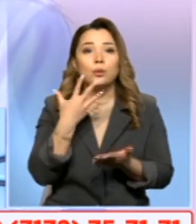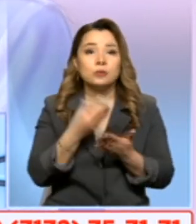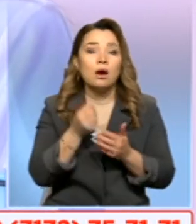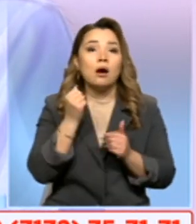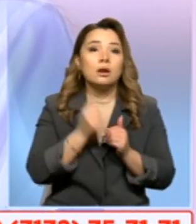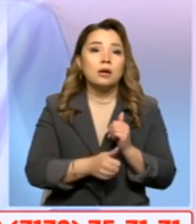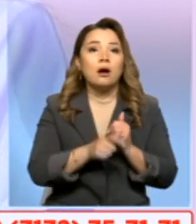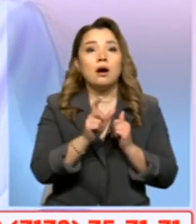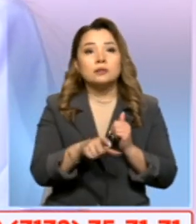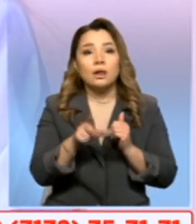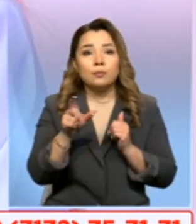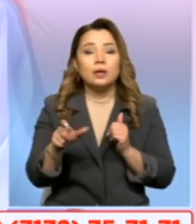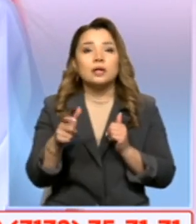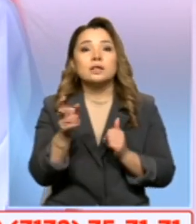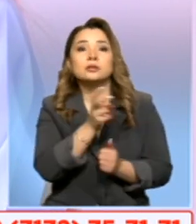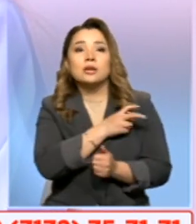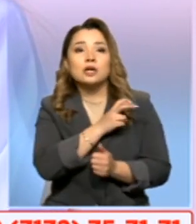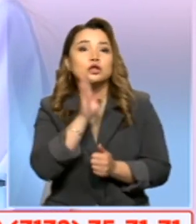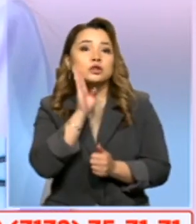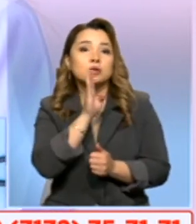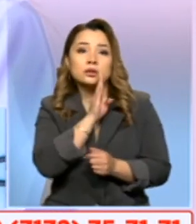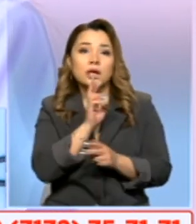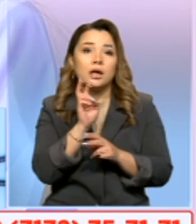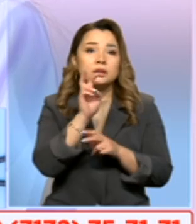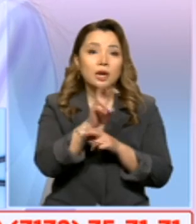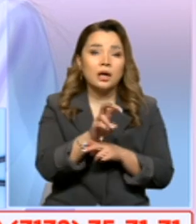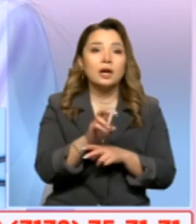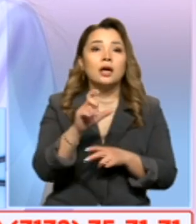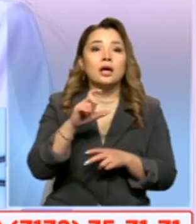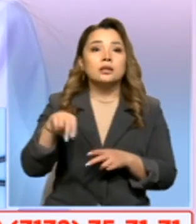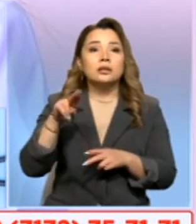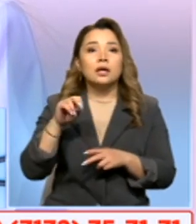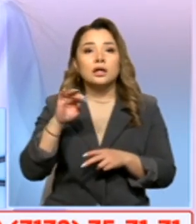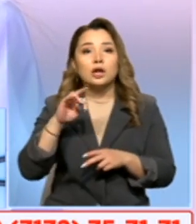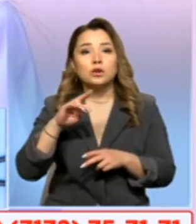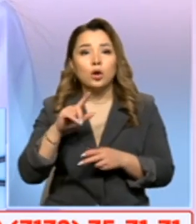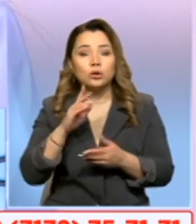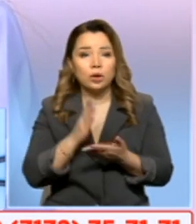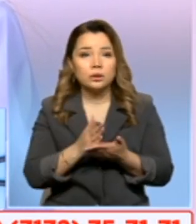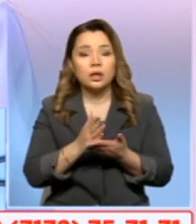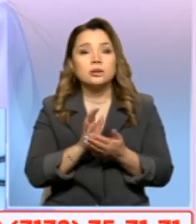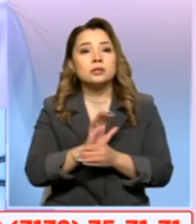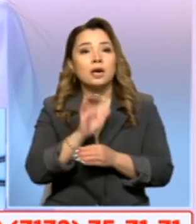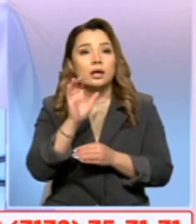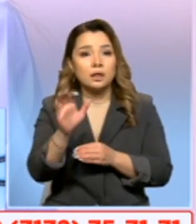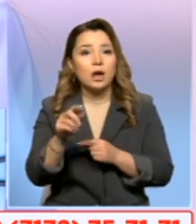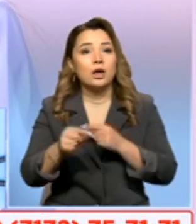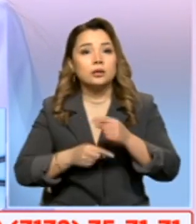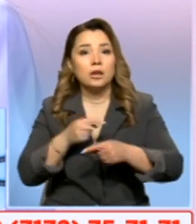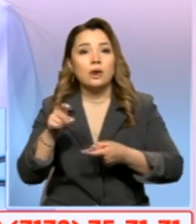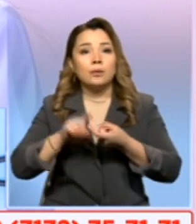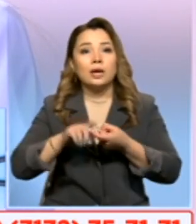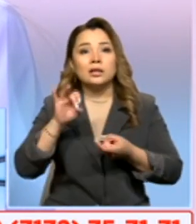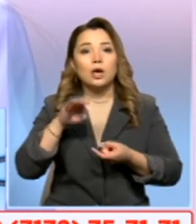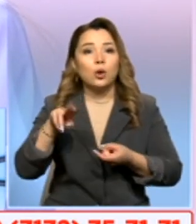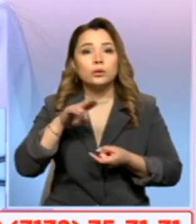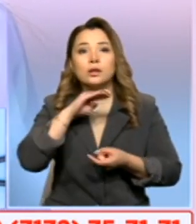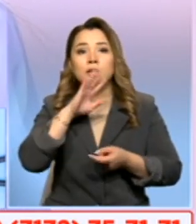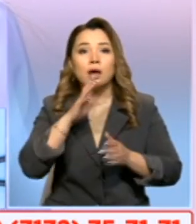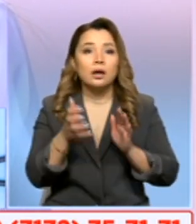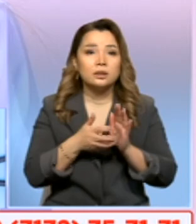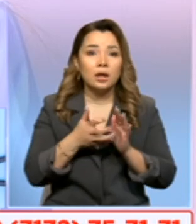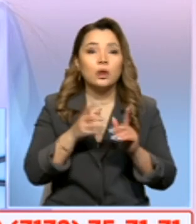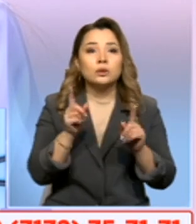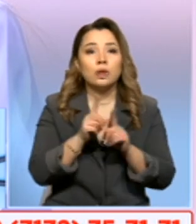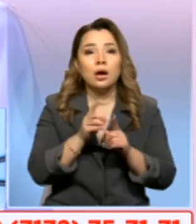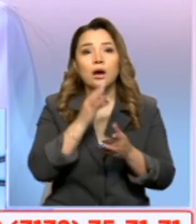әр адам өзінің гинекологына барған кезде эндокринологқа міндетті түрде қазір жібереді. Сол арқылы йод жетіспеушілігі бар ма, жоқ